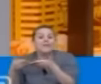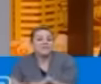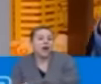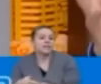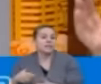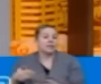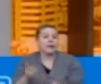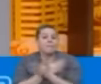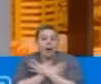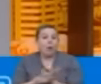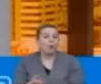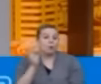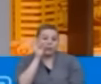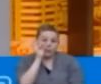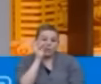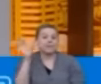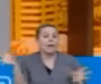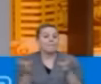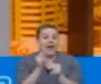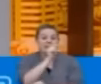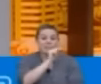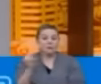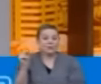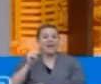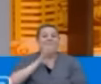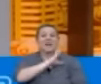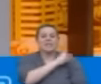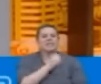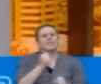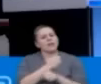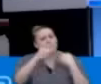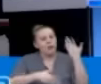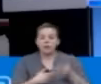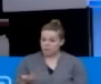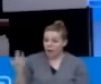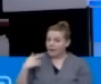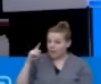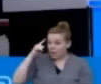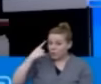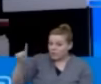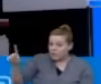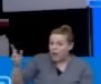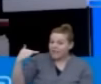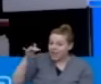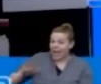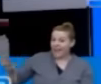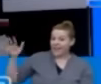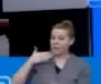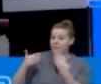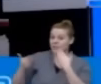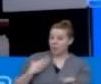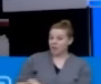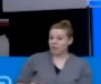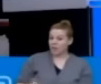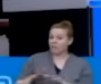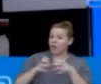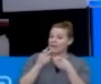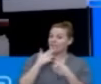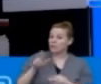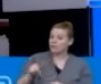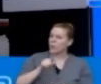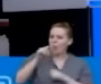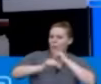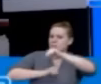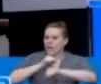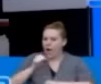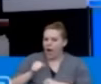טוניסיה, יחד עם הנושא הפלסטיני ולעשות מעלה. אז הנה, הייתה כאן יוזמה והיא הייתה הרקע למסע ומתן הקואליציוני. אבל שרון, אני רוצה לומר לך עוד... לא זכל אולי